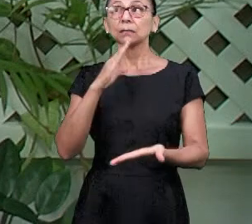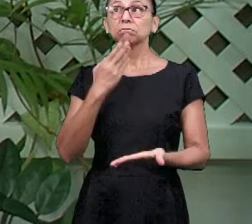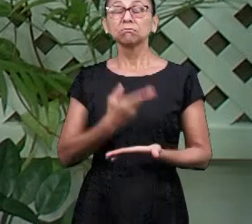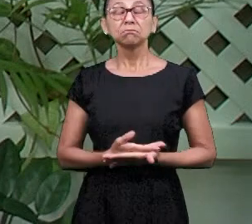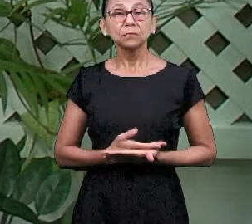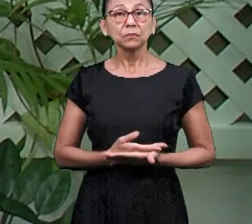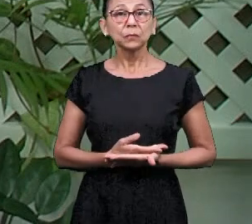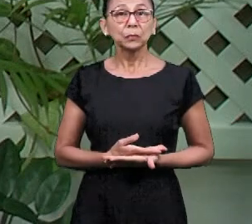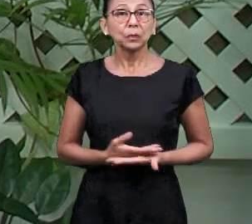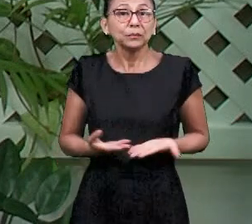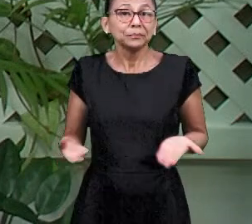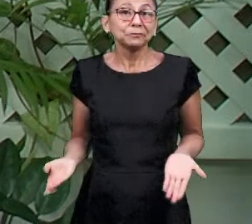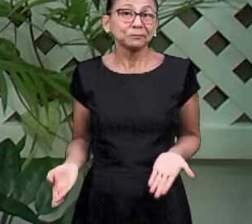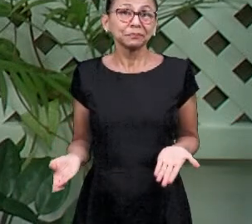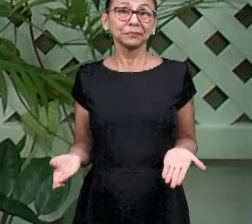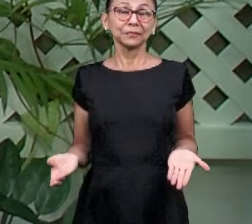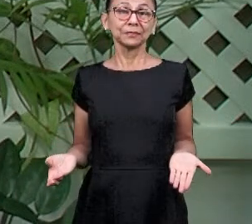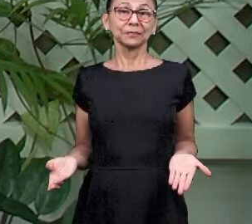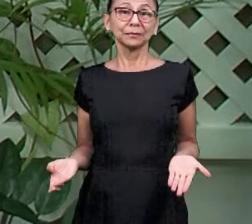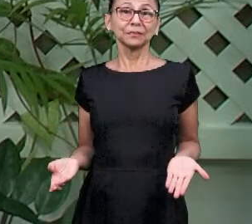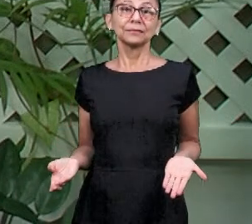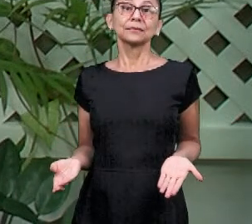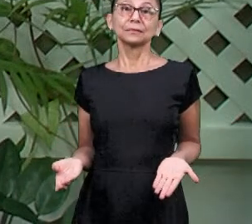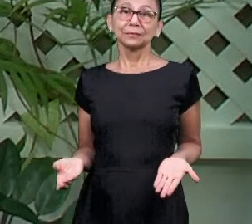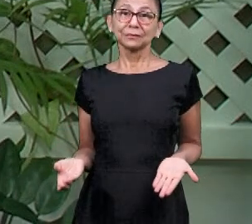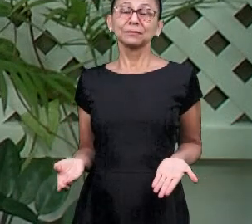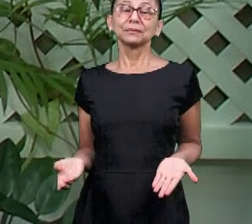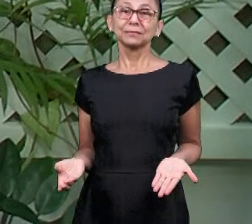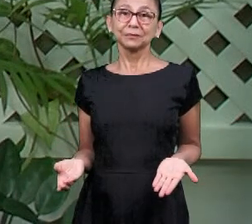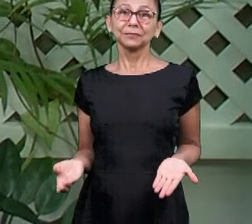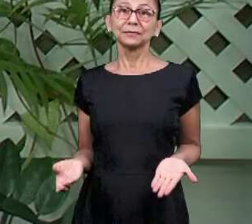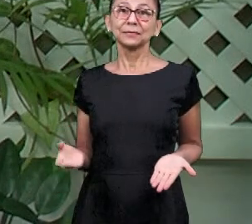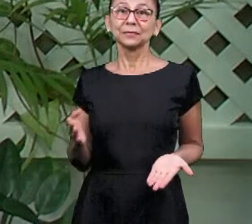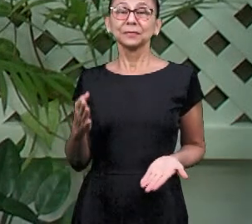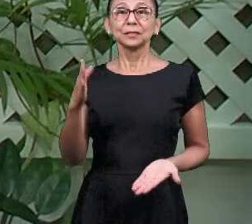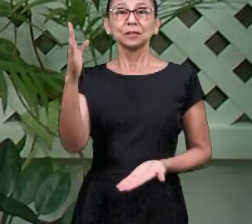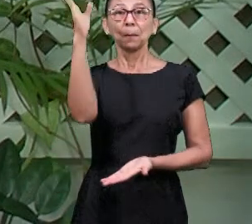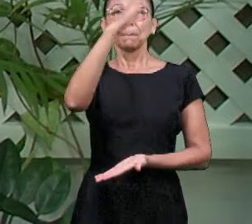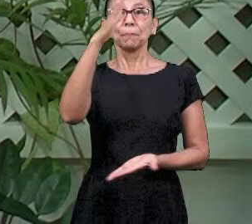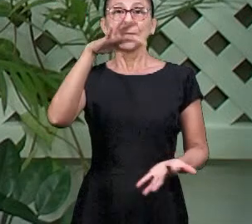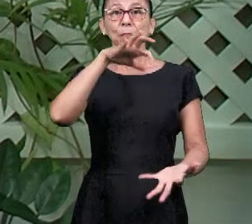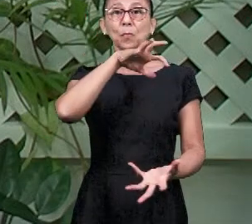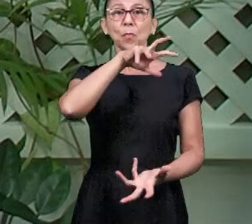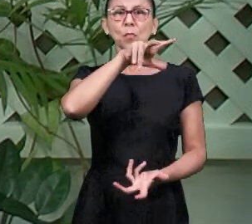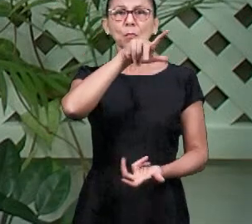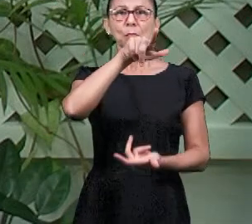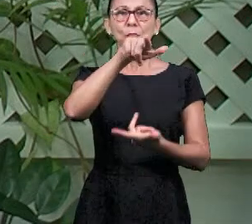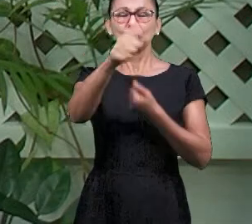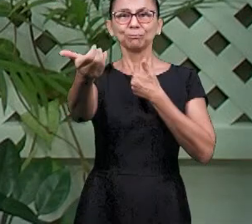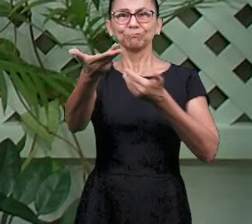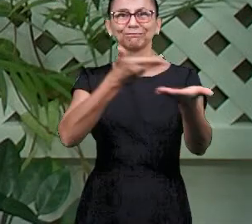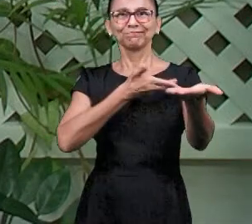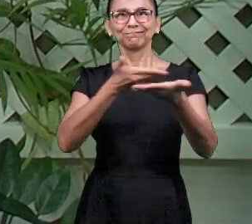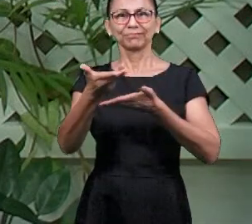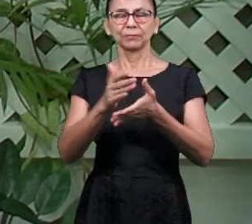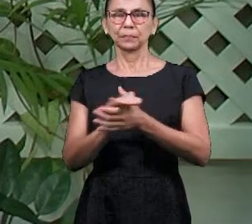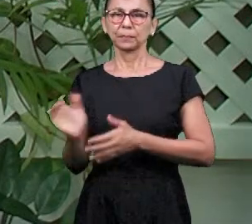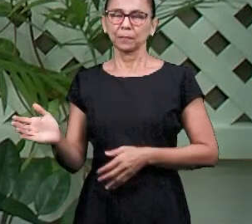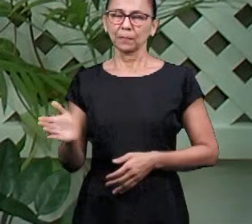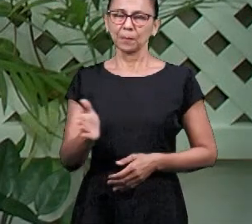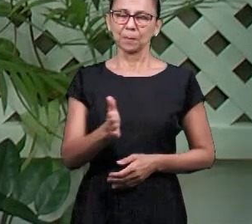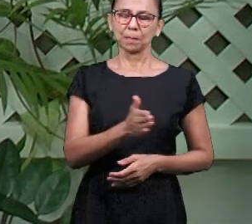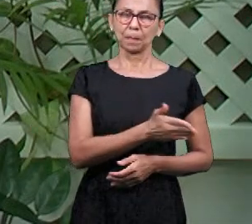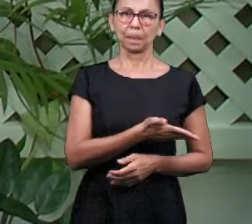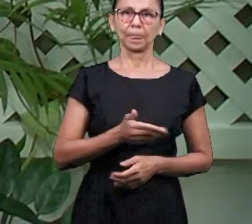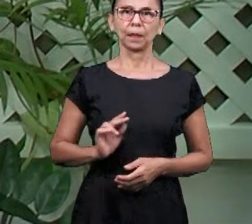Je reçois, mes frères, notre frère de Piauí, des messages extraordinaires de Manhuaçu, notre frère Flavio,